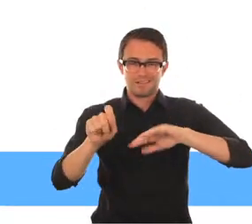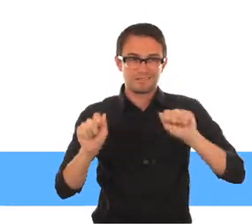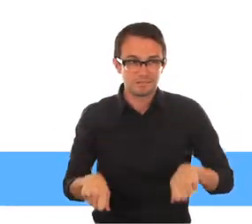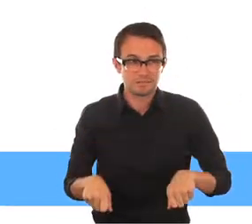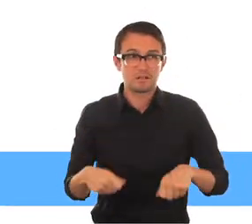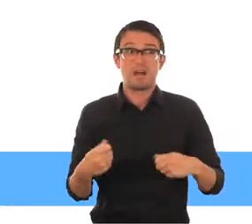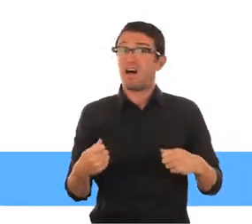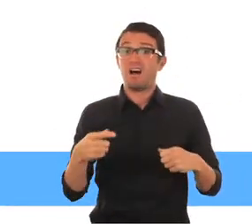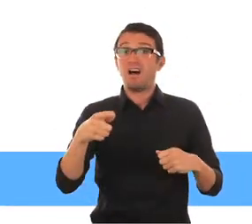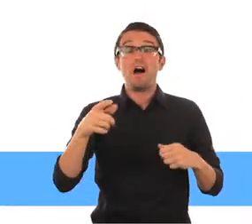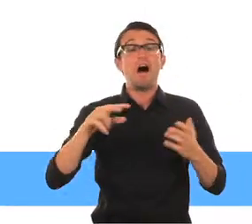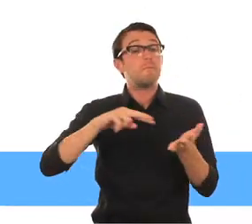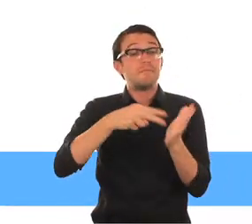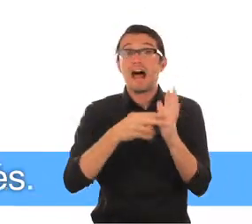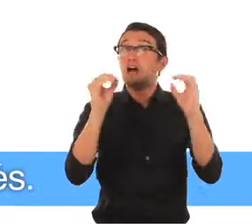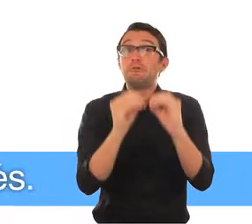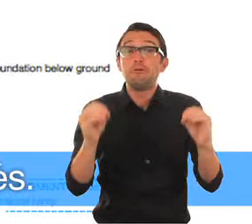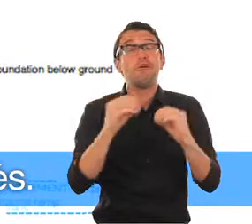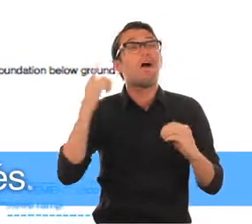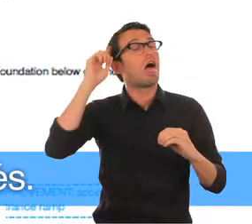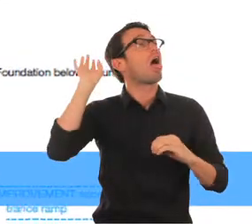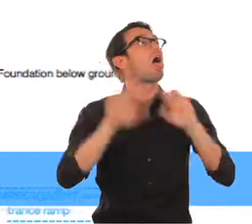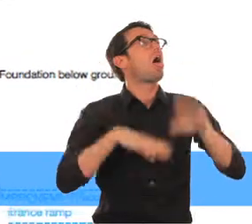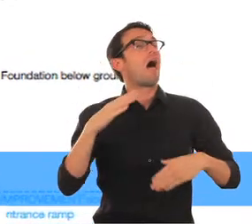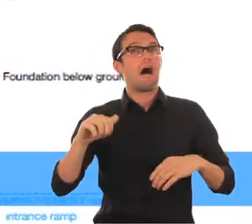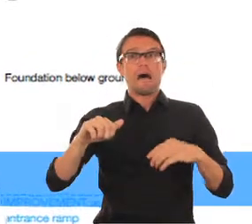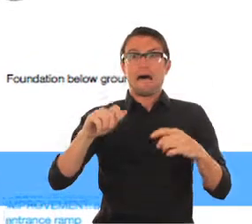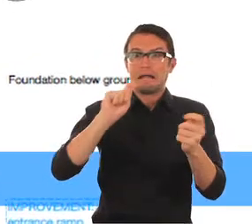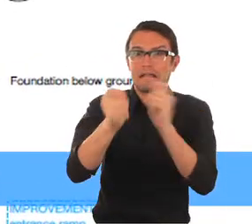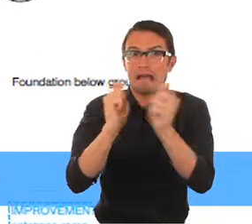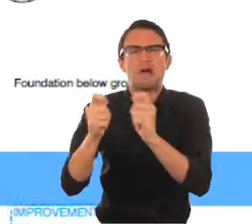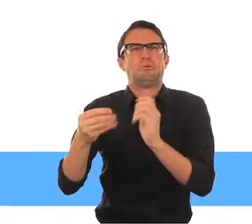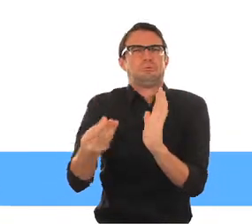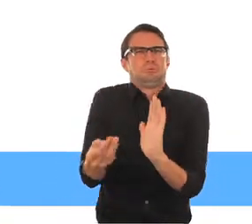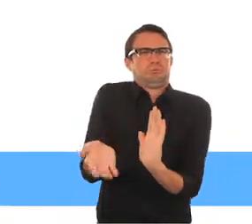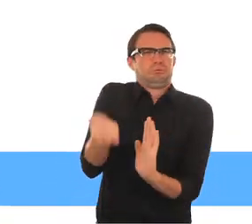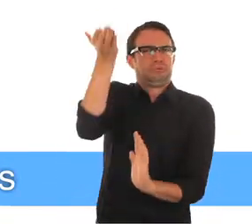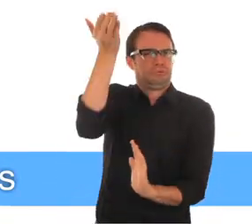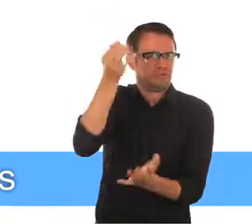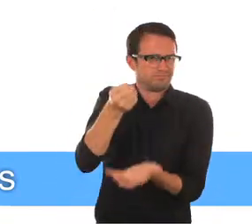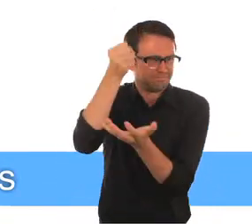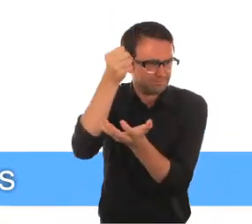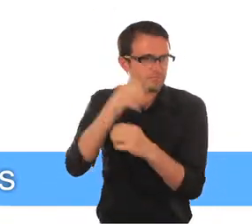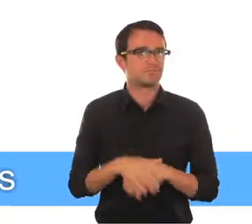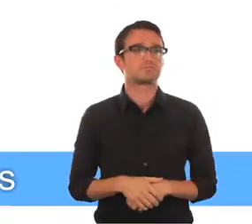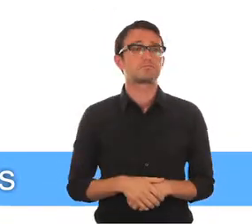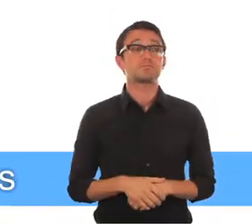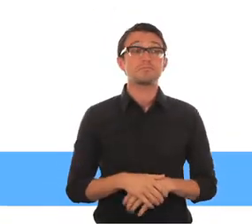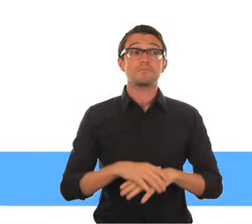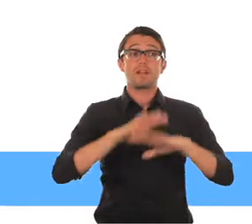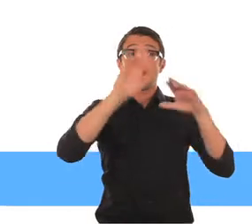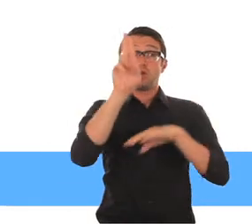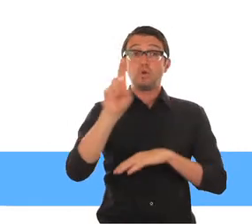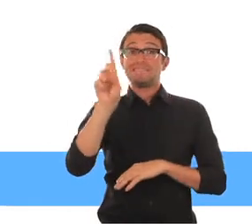nous ne planifions pas à l'avance, les coûts seront ensuite plus élevés. L'accessibilité et la conception universelle ne sont pas forcément synonymes de coûts élevés